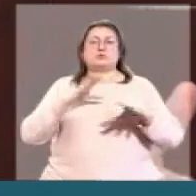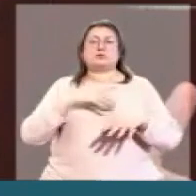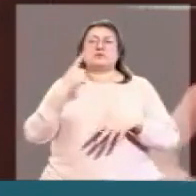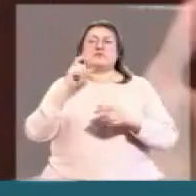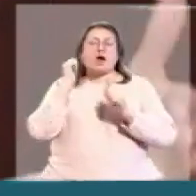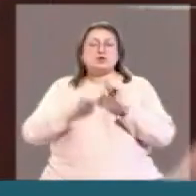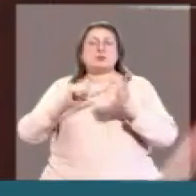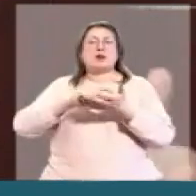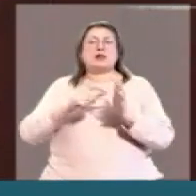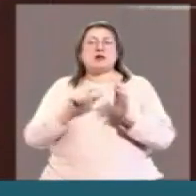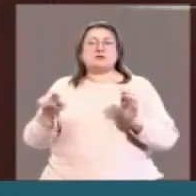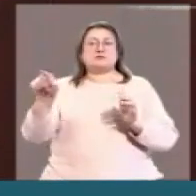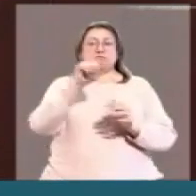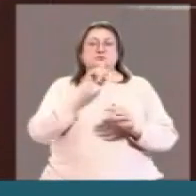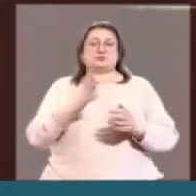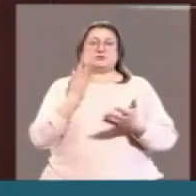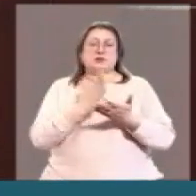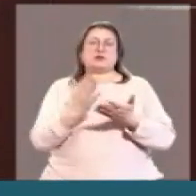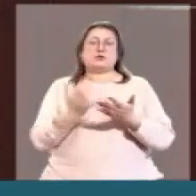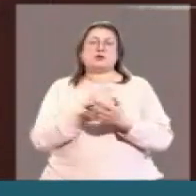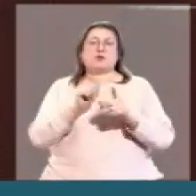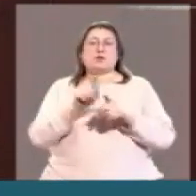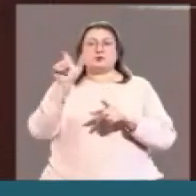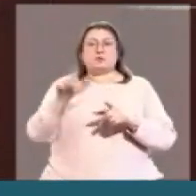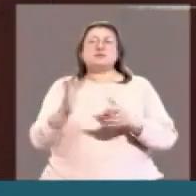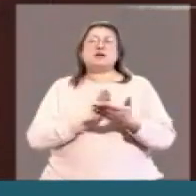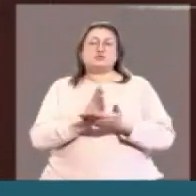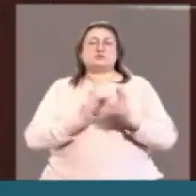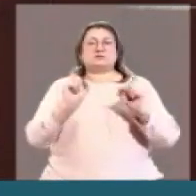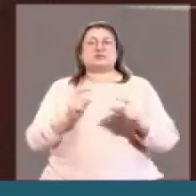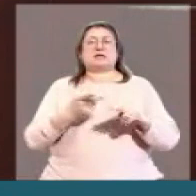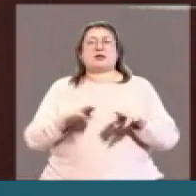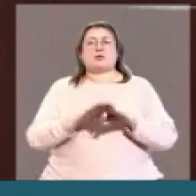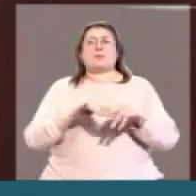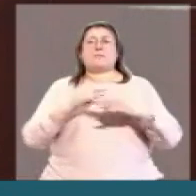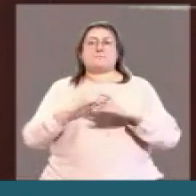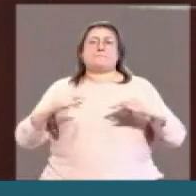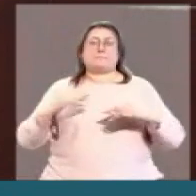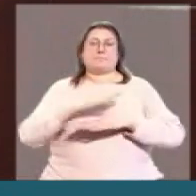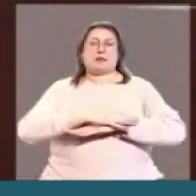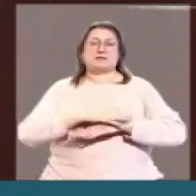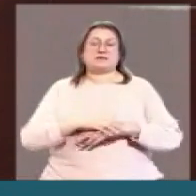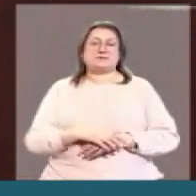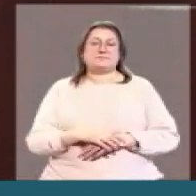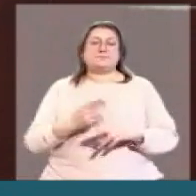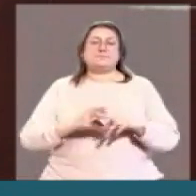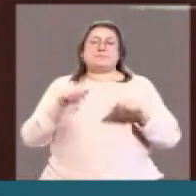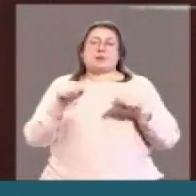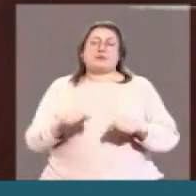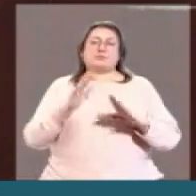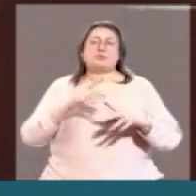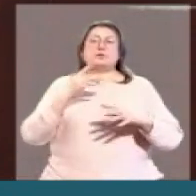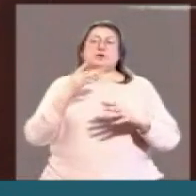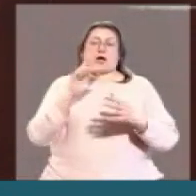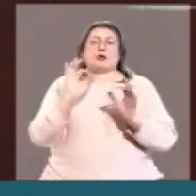парта в каждом классе. В каждом классе найдется такой ученик, который заслуживает сидеть за этой партой. Ну и, естественно, это право будет